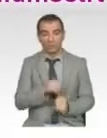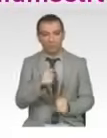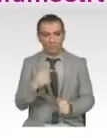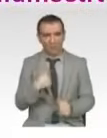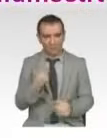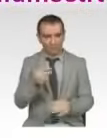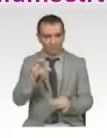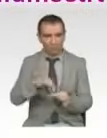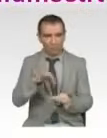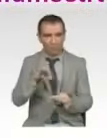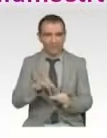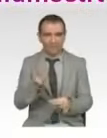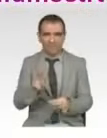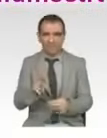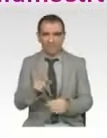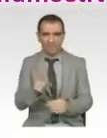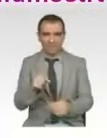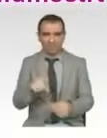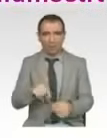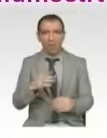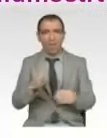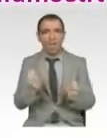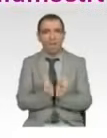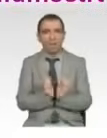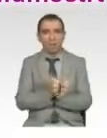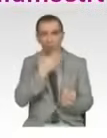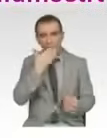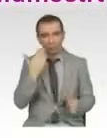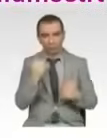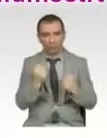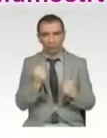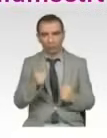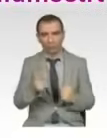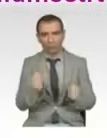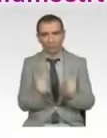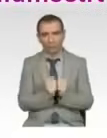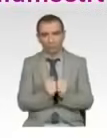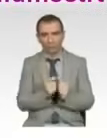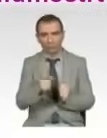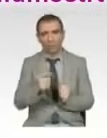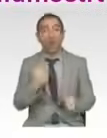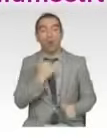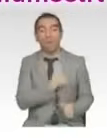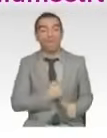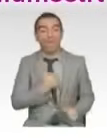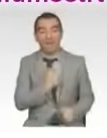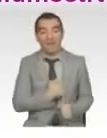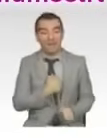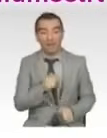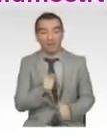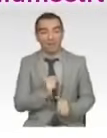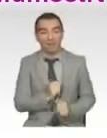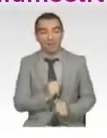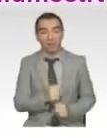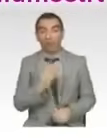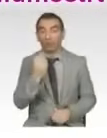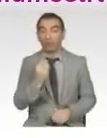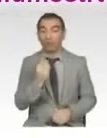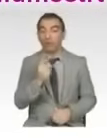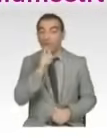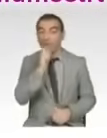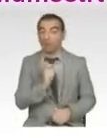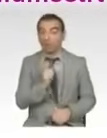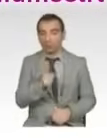kumbaram mı mesela? Şimdi bu ailemizin oruç tutucusu bu. Tamam bütün aile bununla tutuyoruz. Öfkeli. Ondan sonra işte güzel